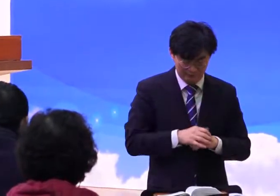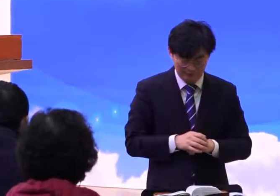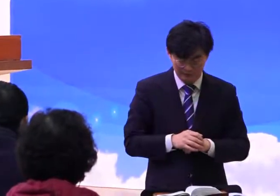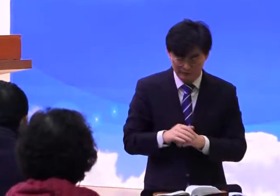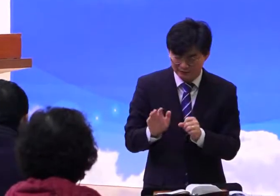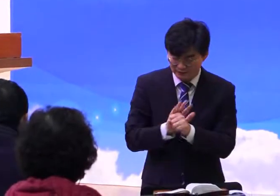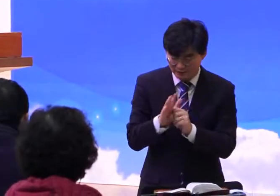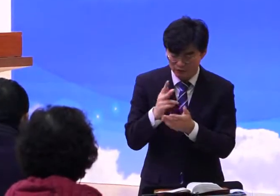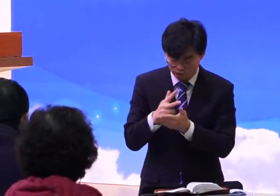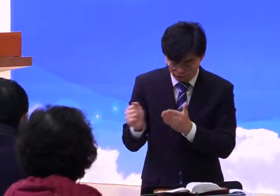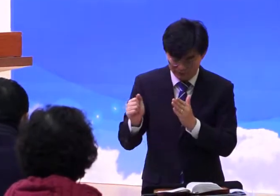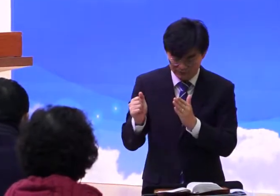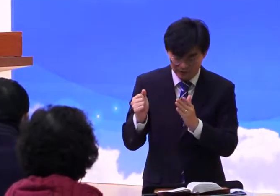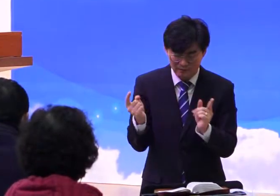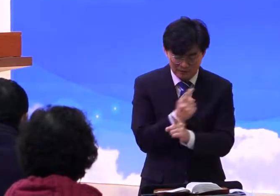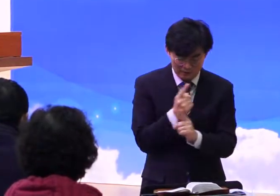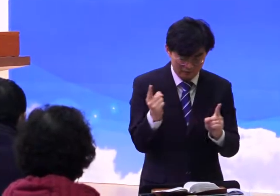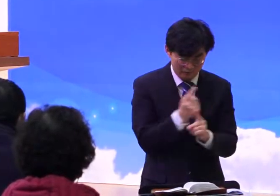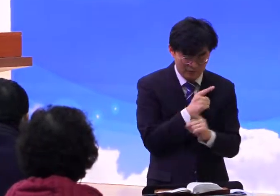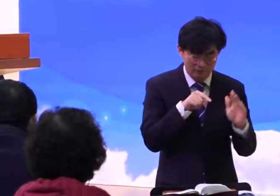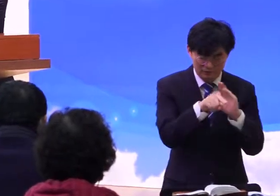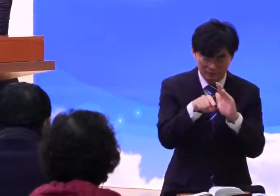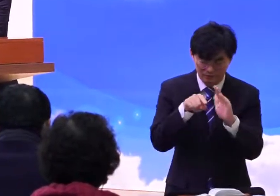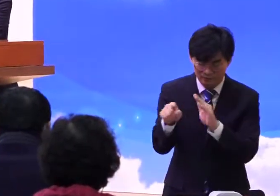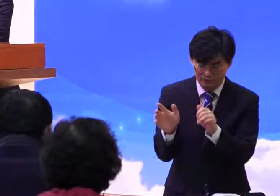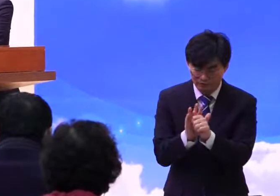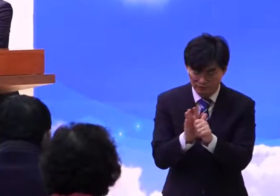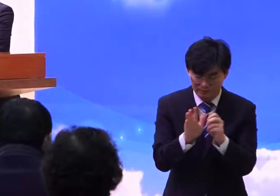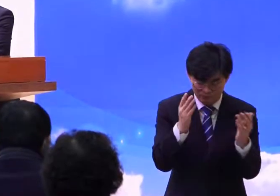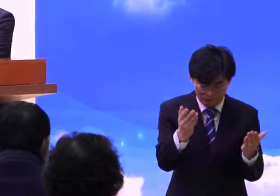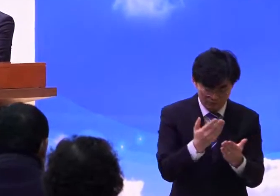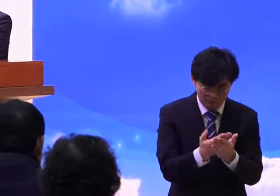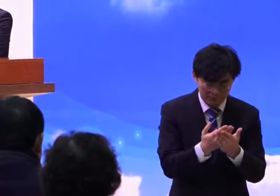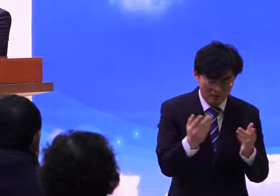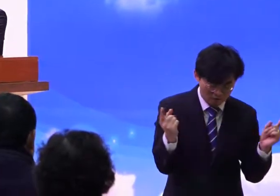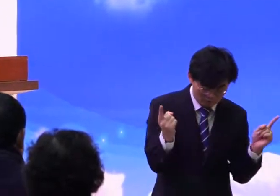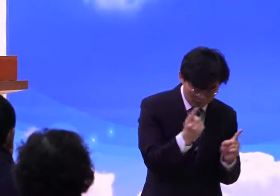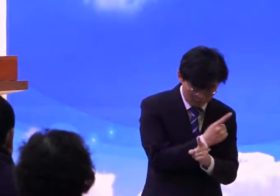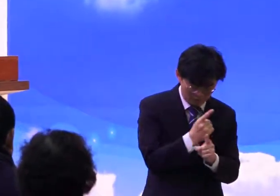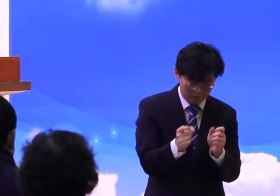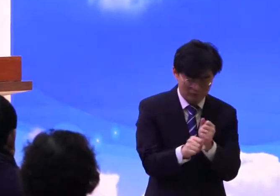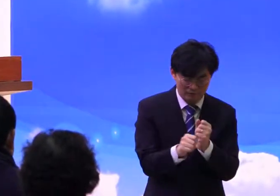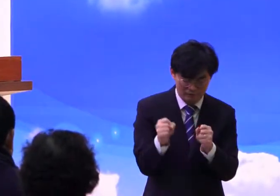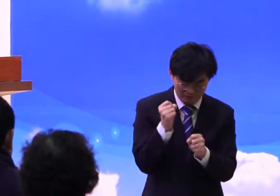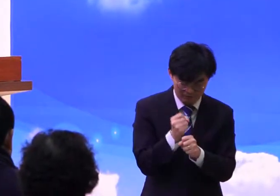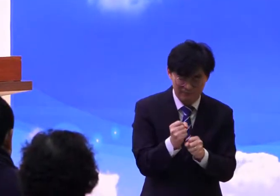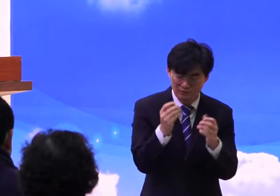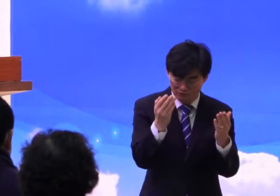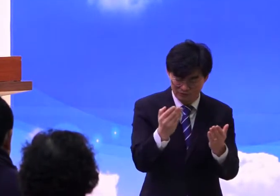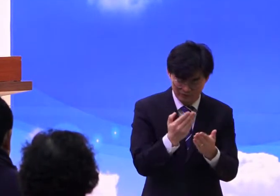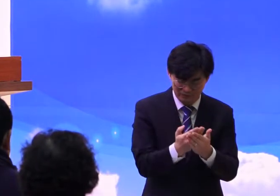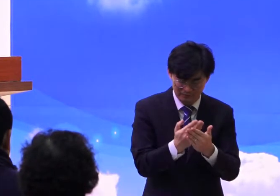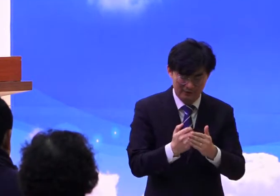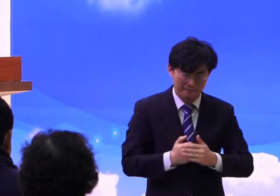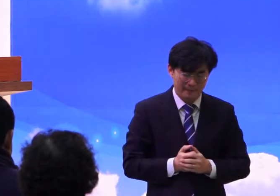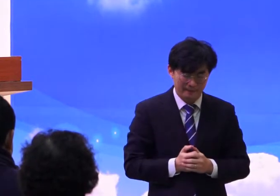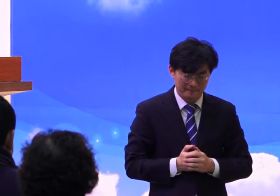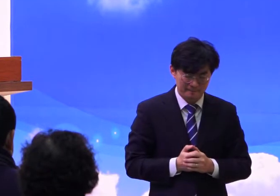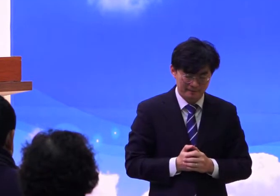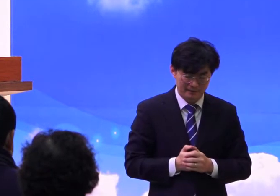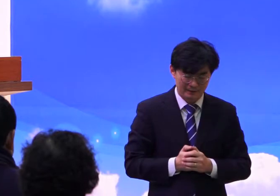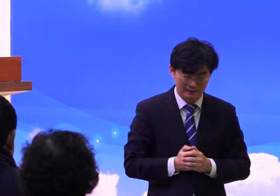사랑의 주님, 주님의 치유하는 광선을 비추어 주시고 고치시고 싸매어 주셔서 외양간에서